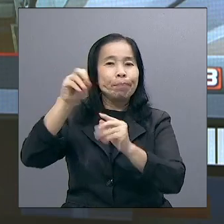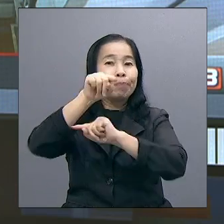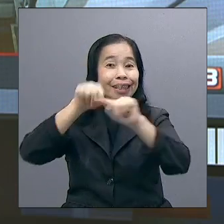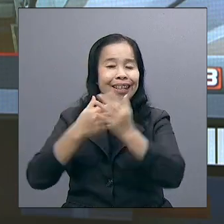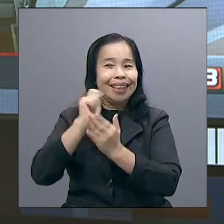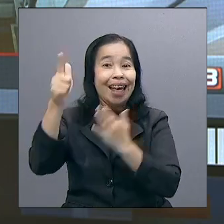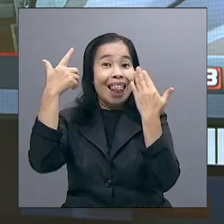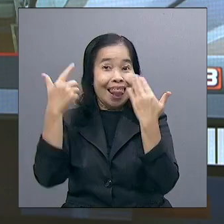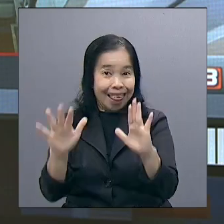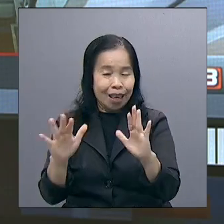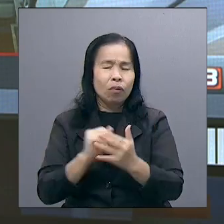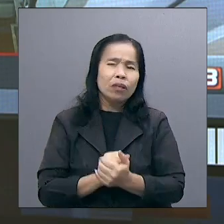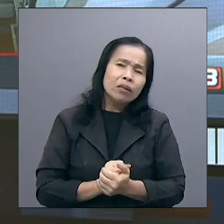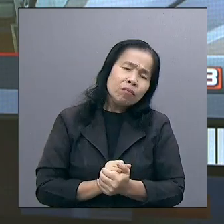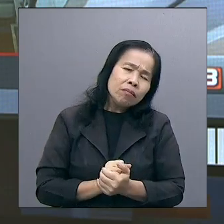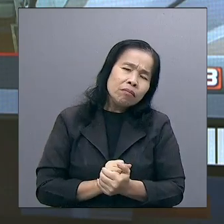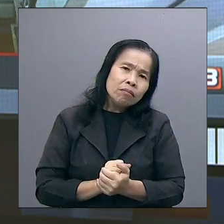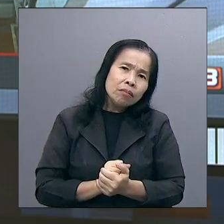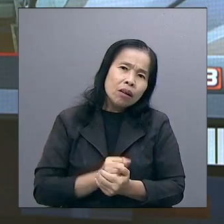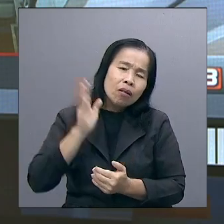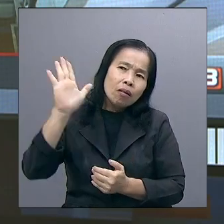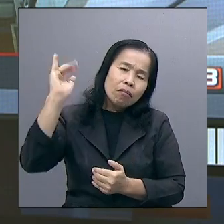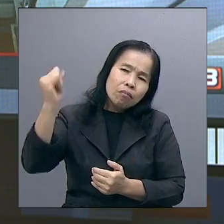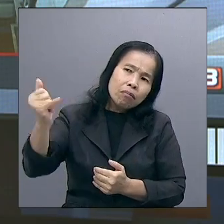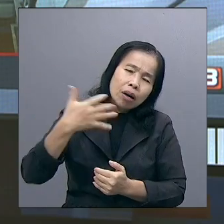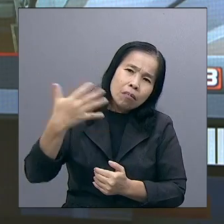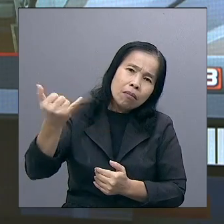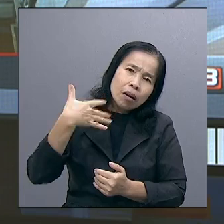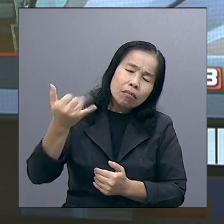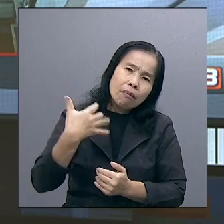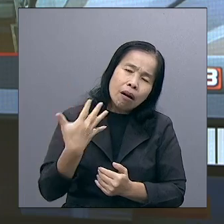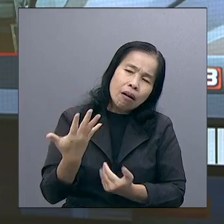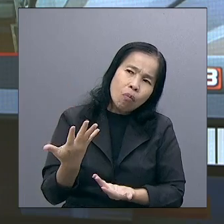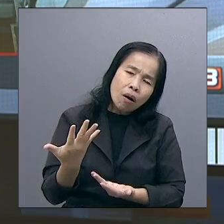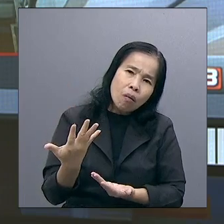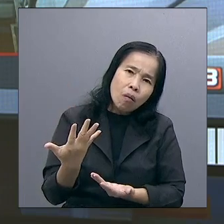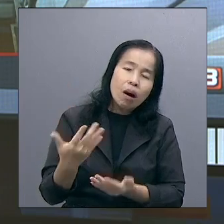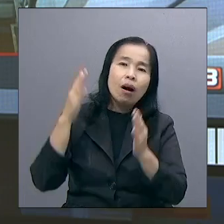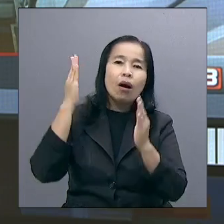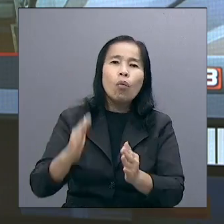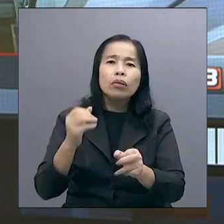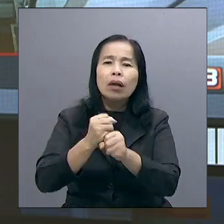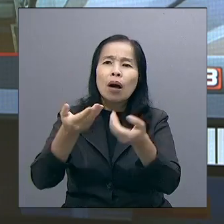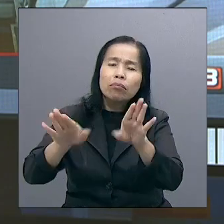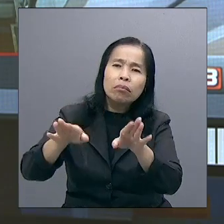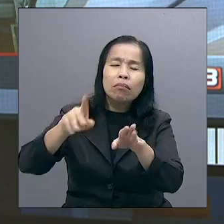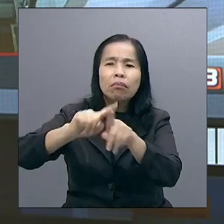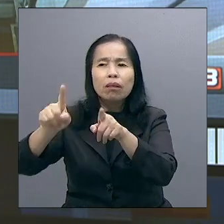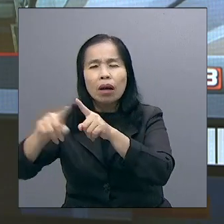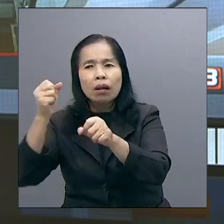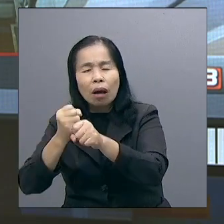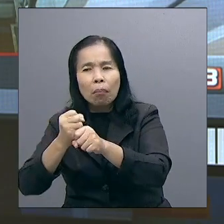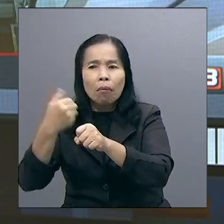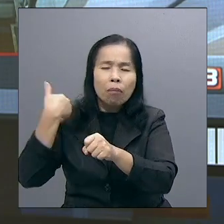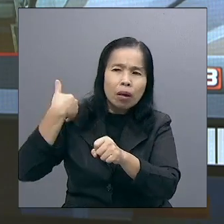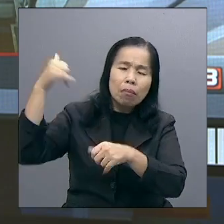ไปแล้วเสร็จ justementผู้รับเหมะไม่ได้เข้ามาซัleaseงานต่อให้ส่งคนงานมาทำบ้าง ไม่ทำบ้างที่งานไป